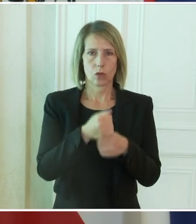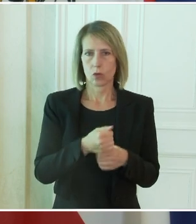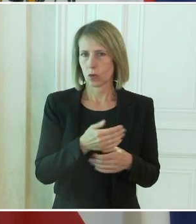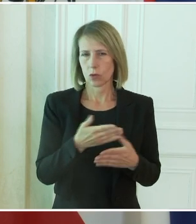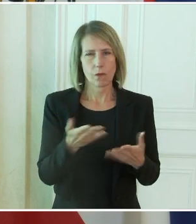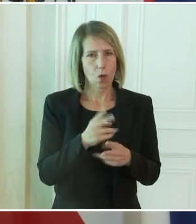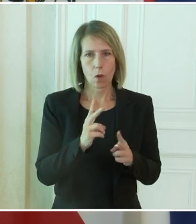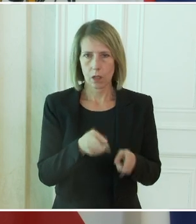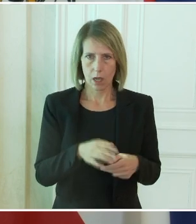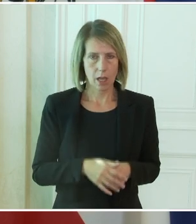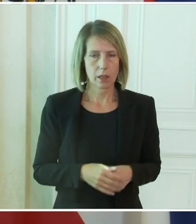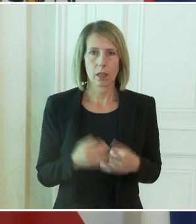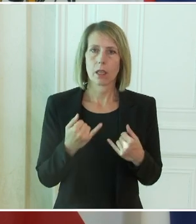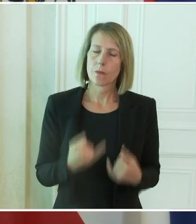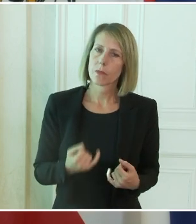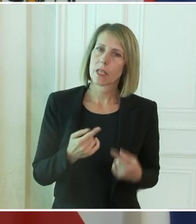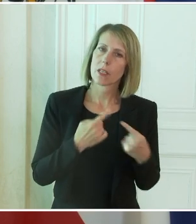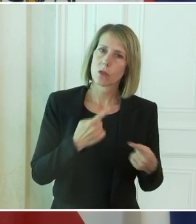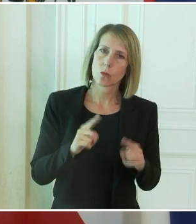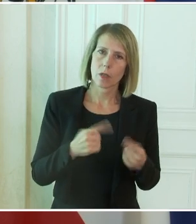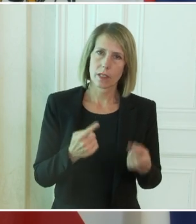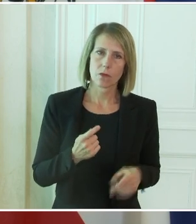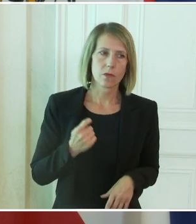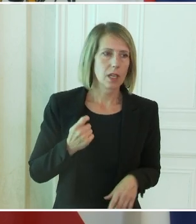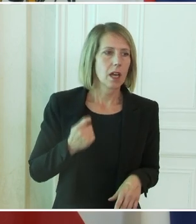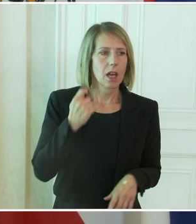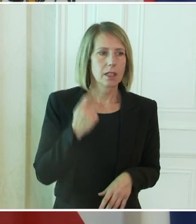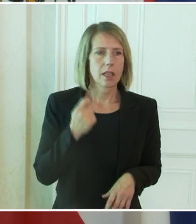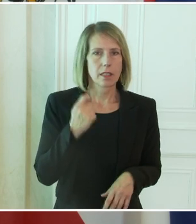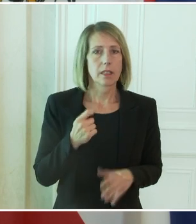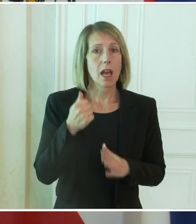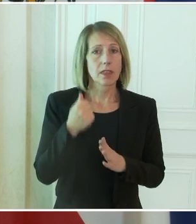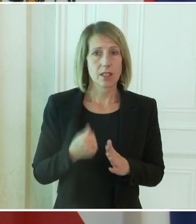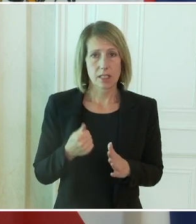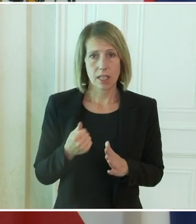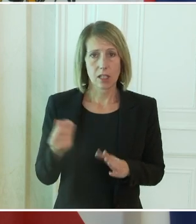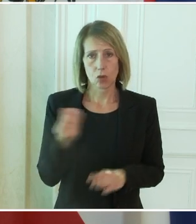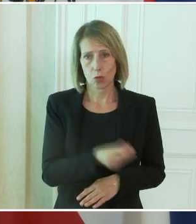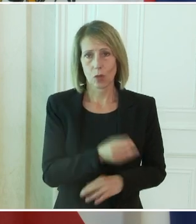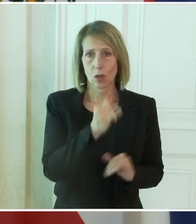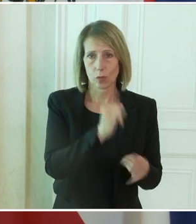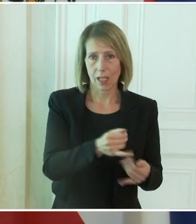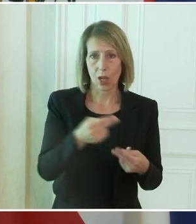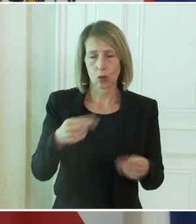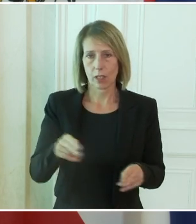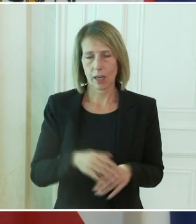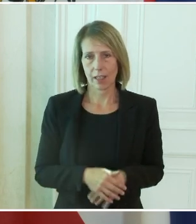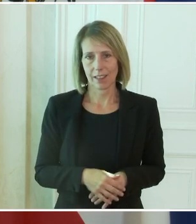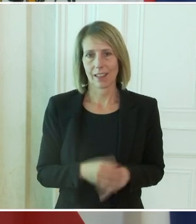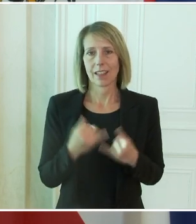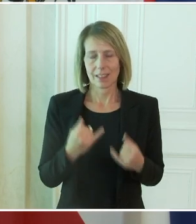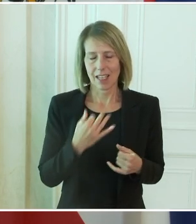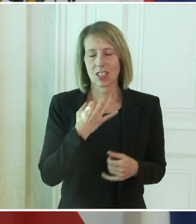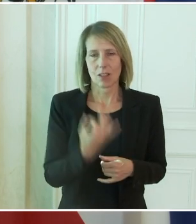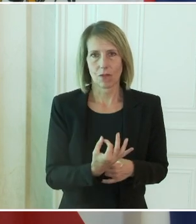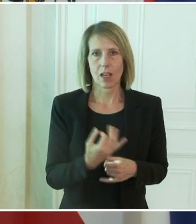sprechen wir davon, ob die Ukraine Kandidatenstatus bekommt oder nicht. Und jetzt ist im Moment die Europäische Kommission am